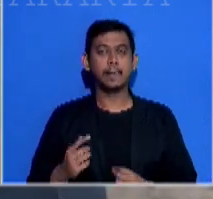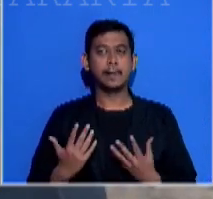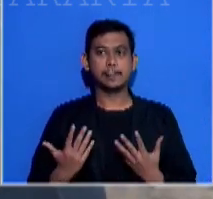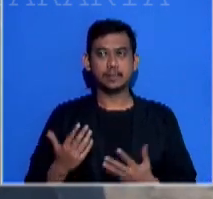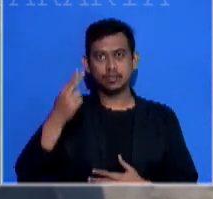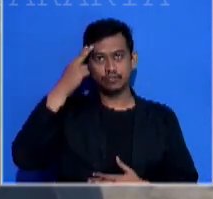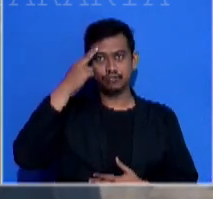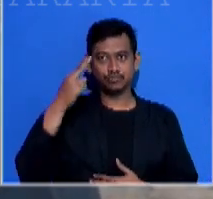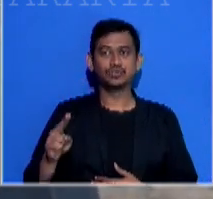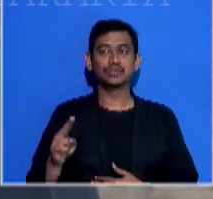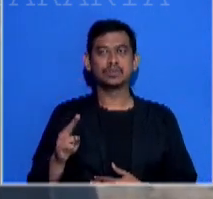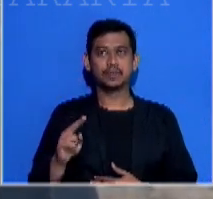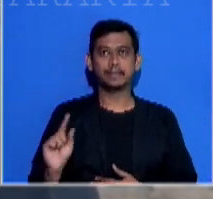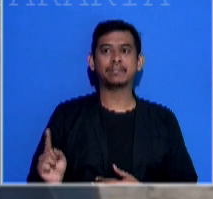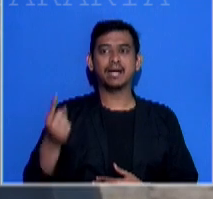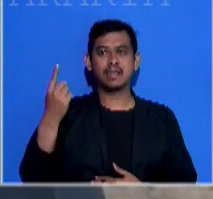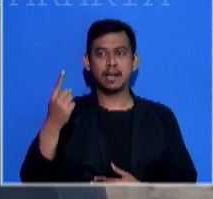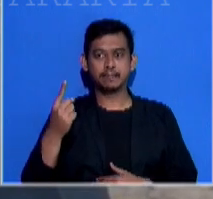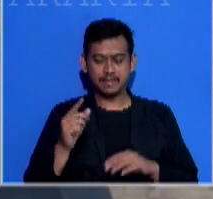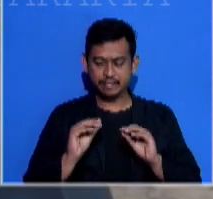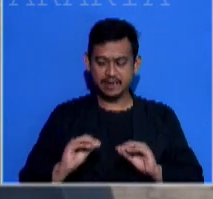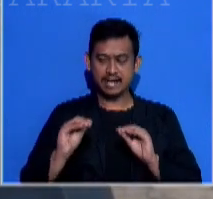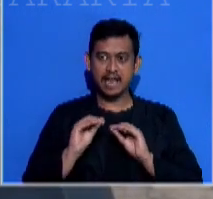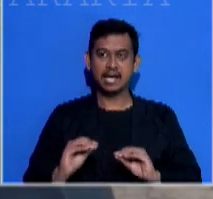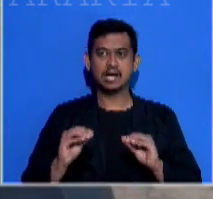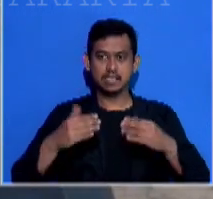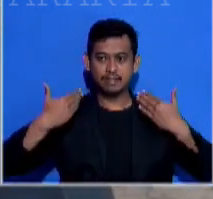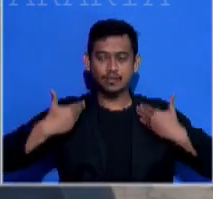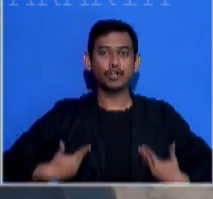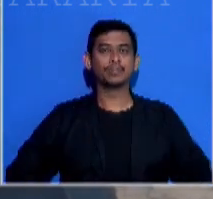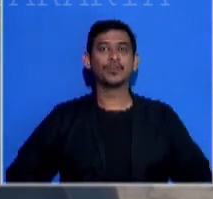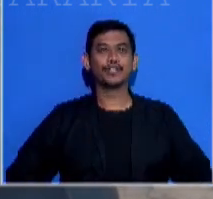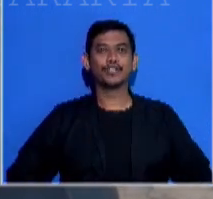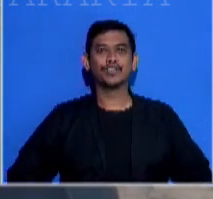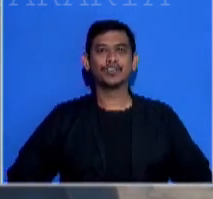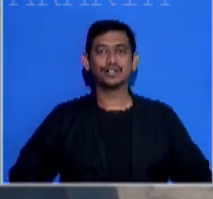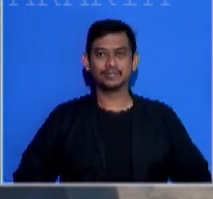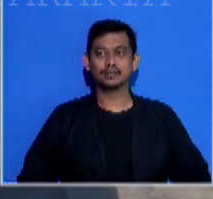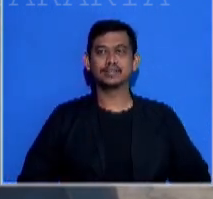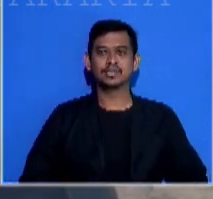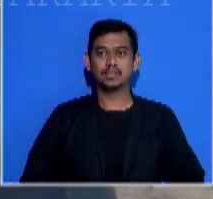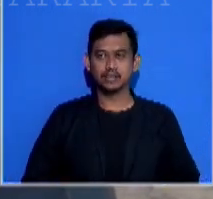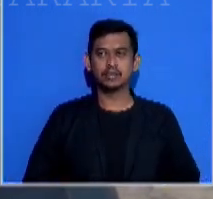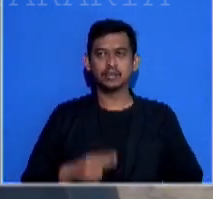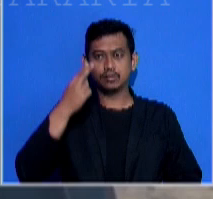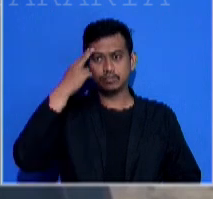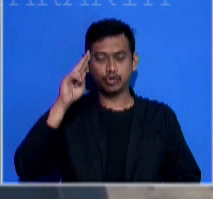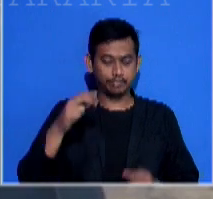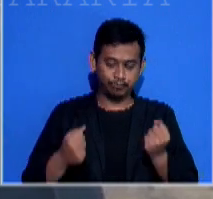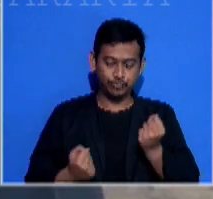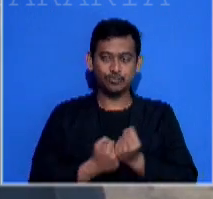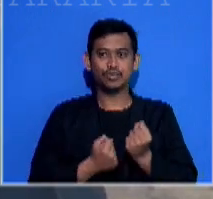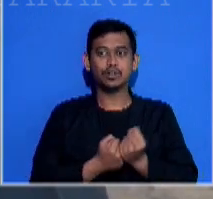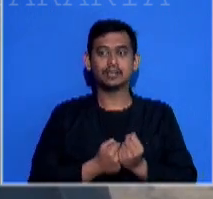untuk pertama pendidikan karakter dari siswa-siswi kami MT Negeri 4 Bantul yang kedua adalah mendukung program